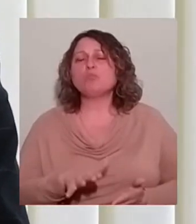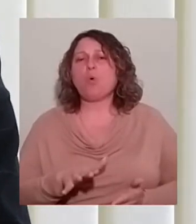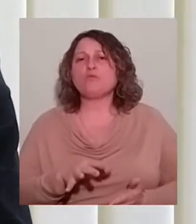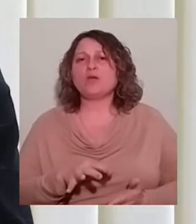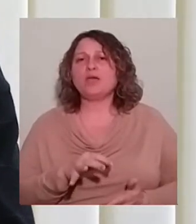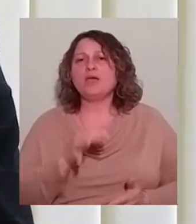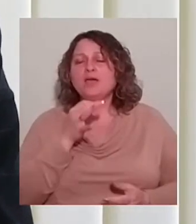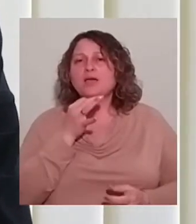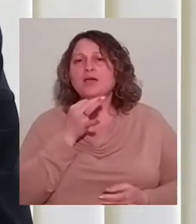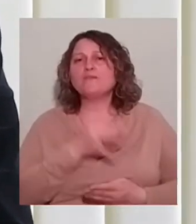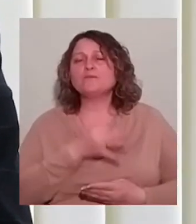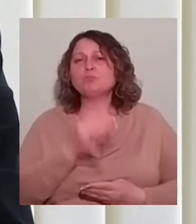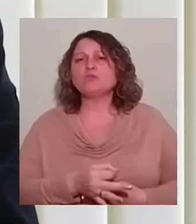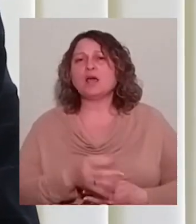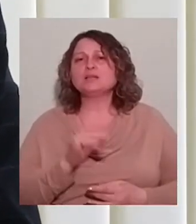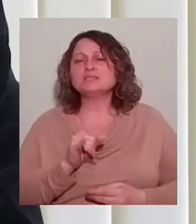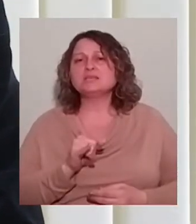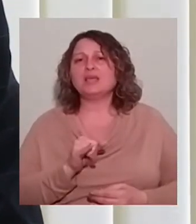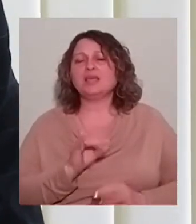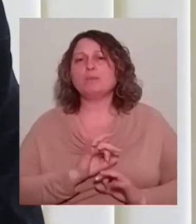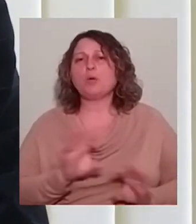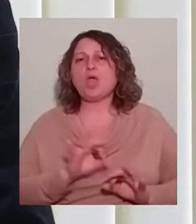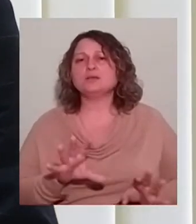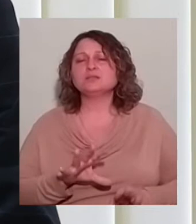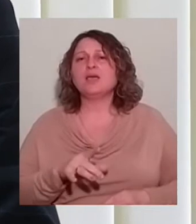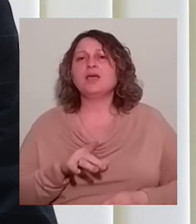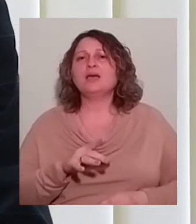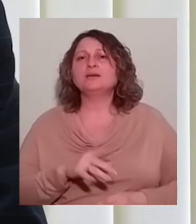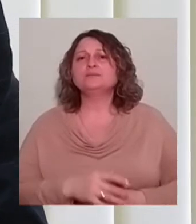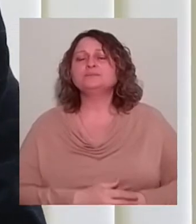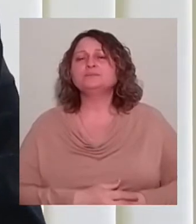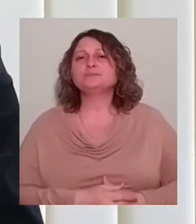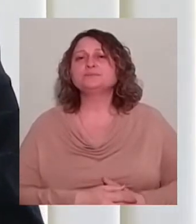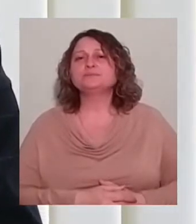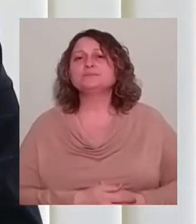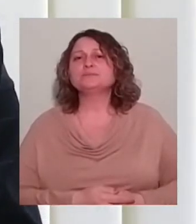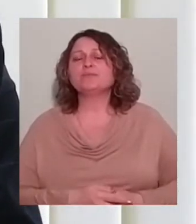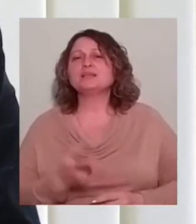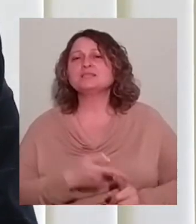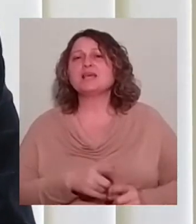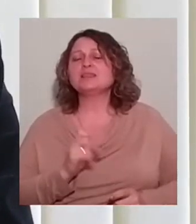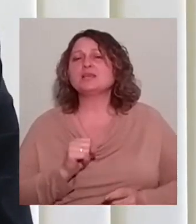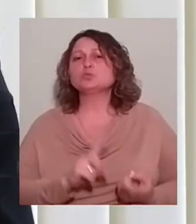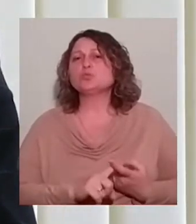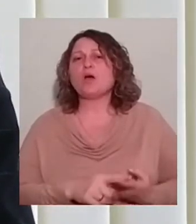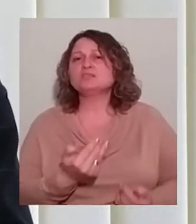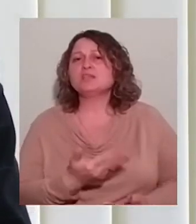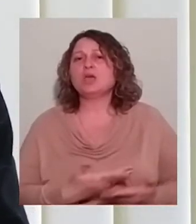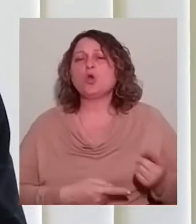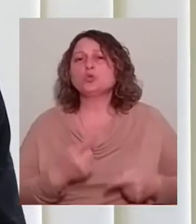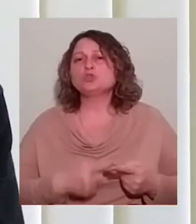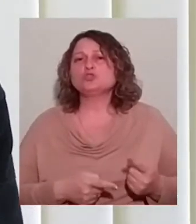них отримати, не стосувалася їх особисто чи їх близьких родичів і не стосувалася в подальшому для використання, щоб їх притягати до